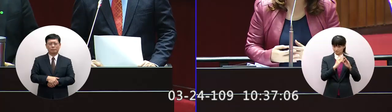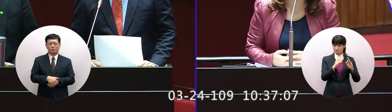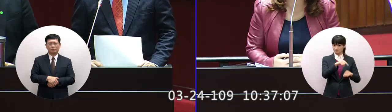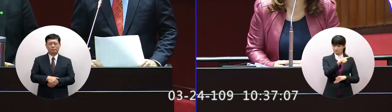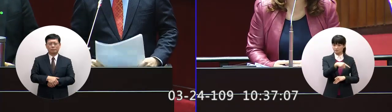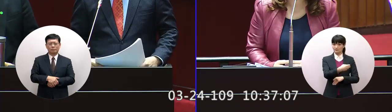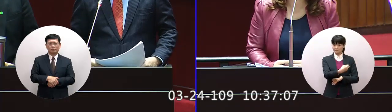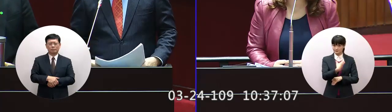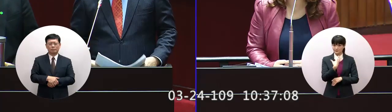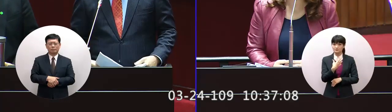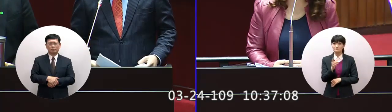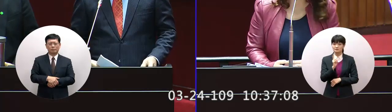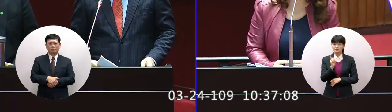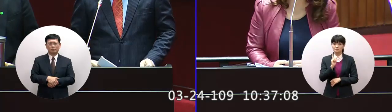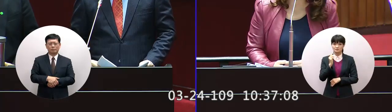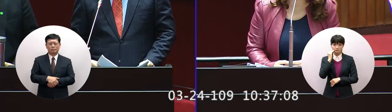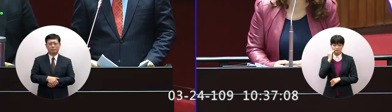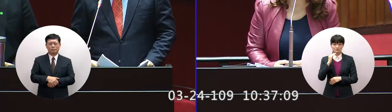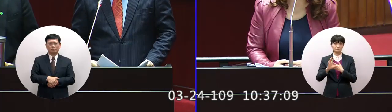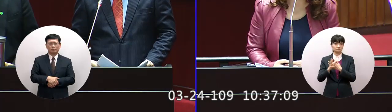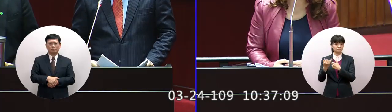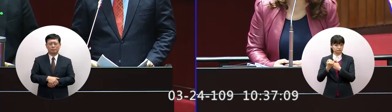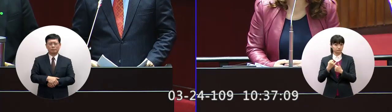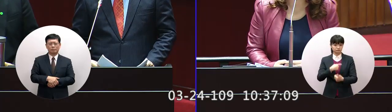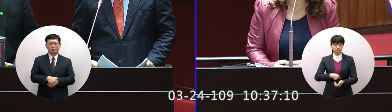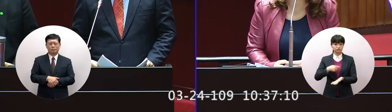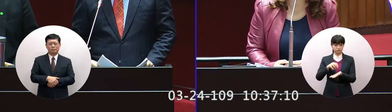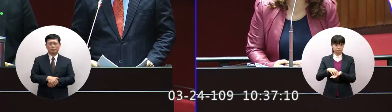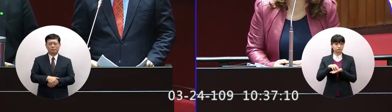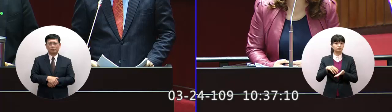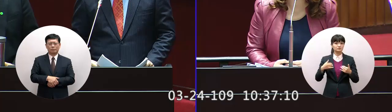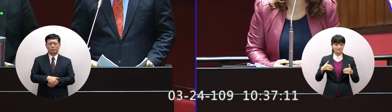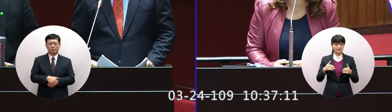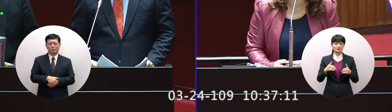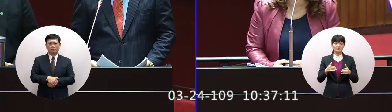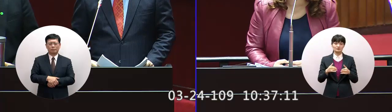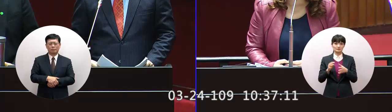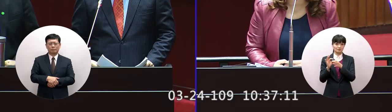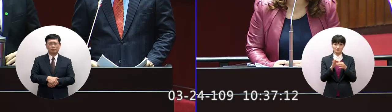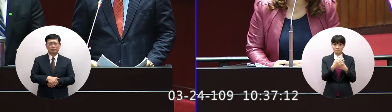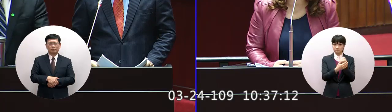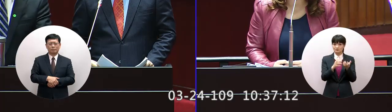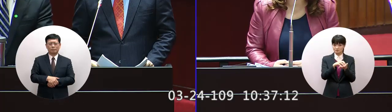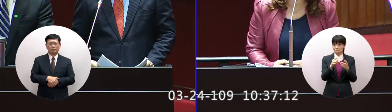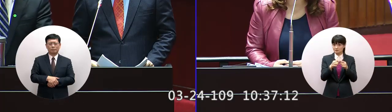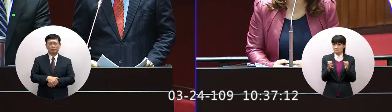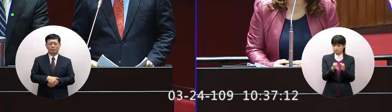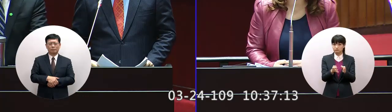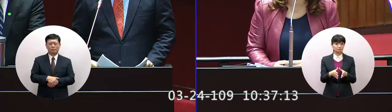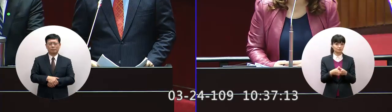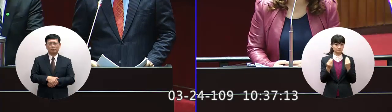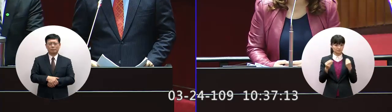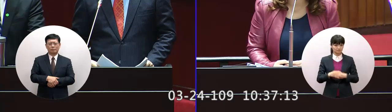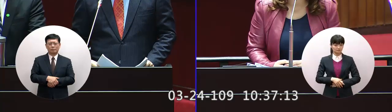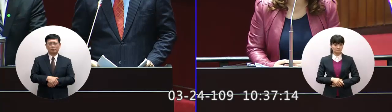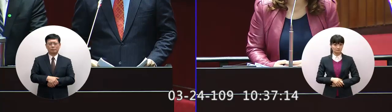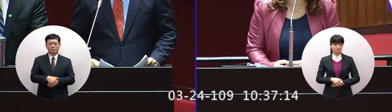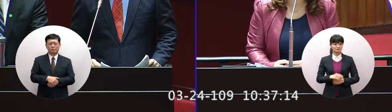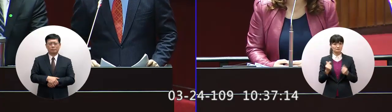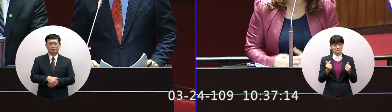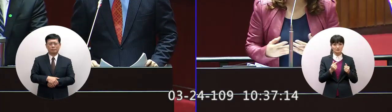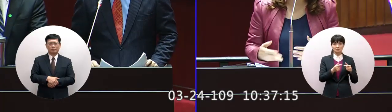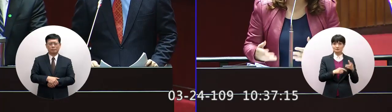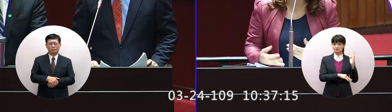民未涉及的部分，其实不需要有连带保证人。好，那所以便是说，好像民